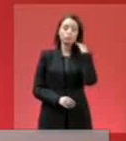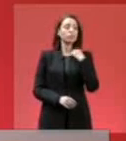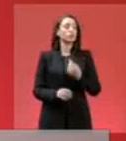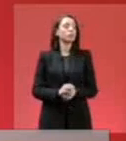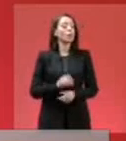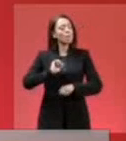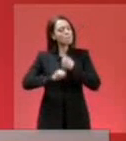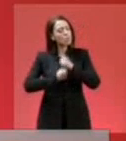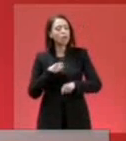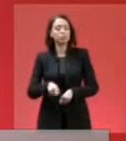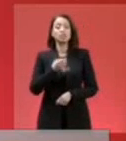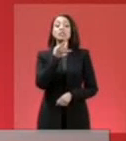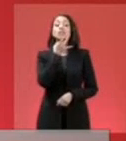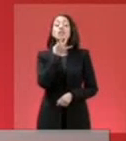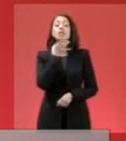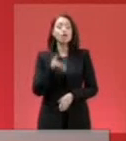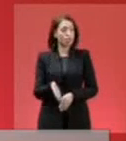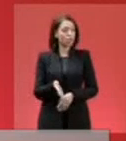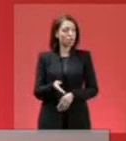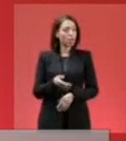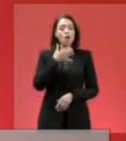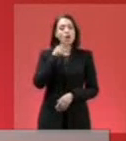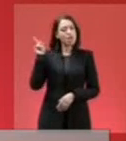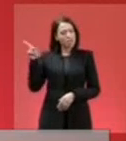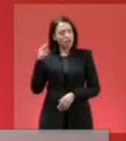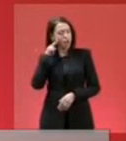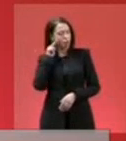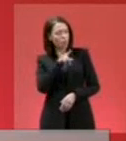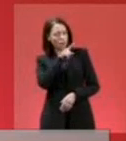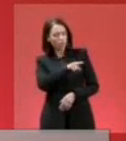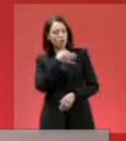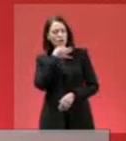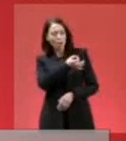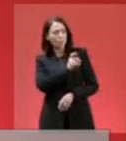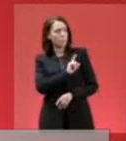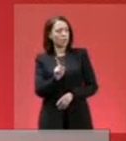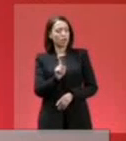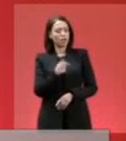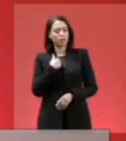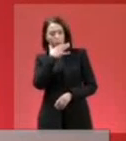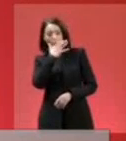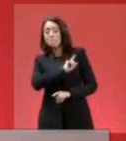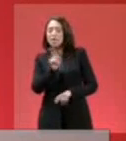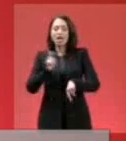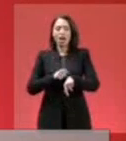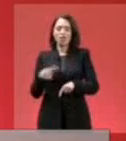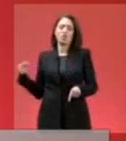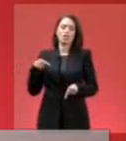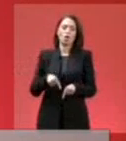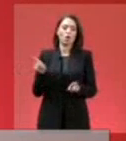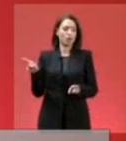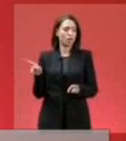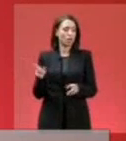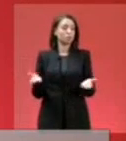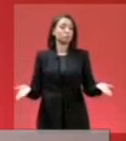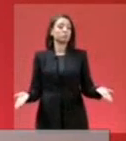Πάλεψαν σκληρά για να υπονομεύσουν αυτή την προοπτική, για να μην έρθει ποτέ αυτή η ώρα.